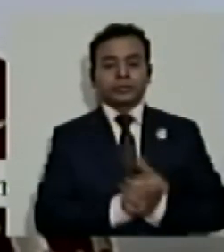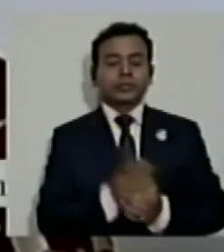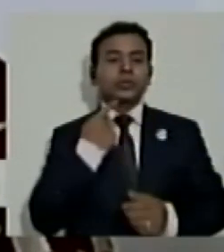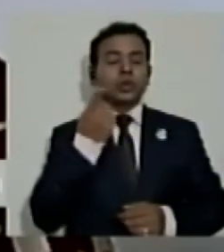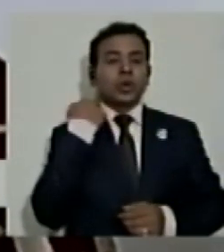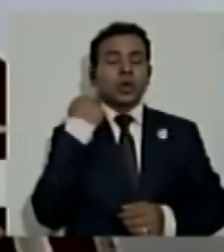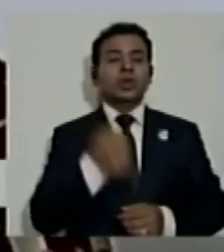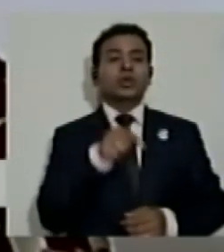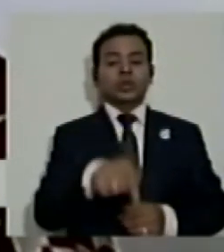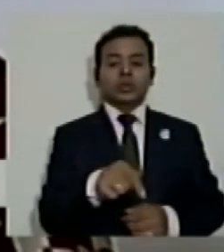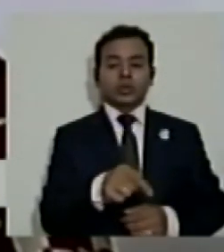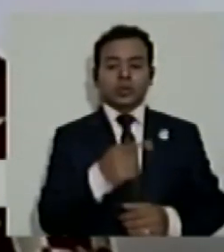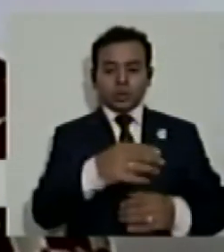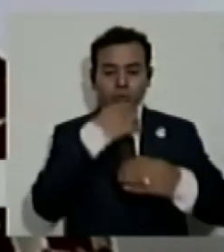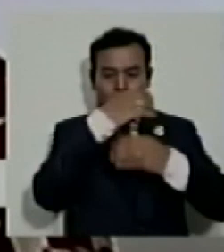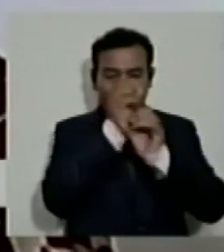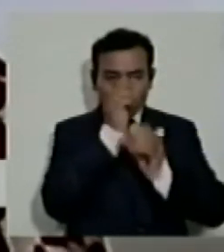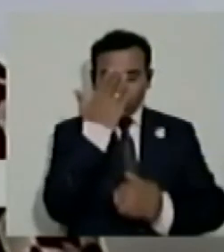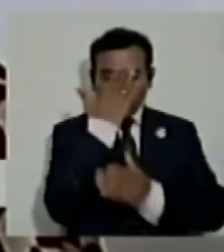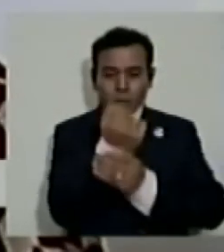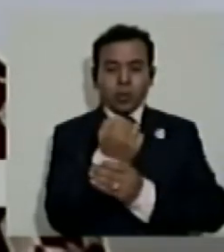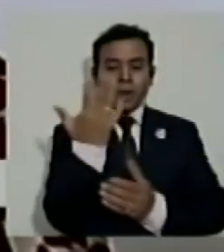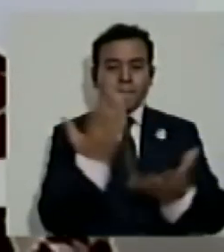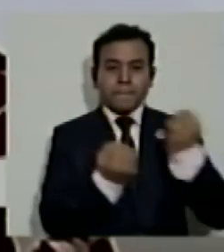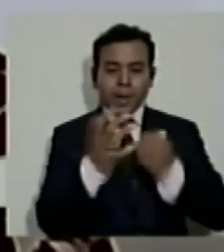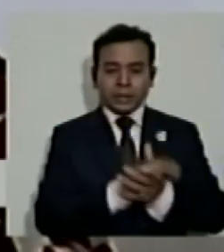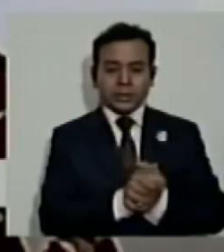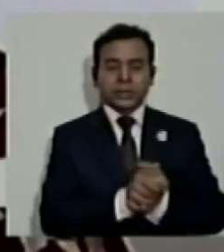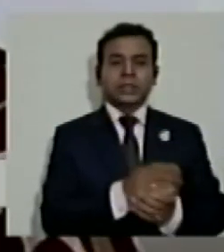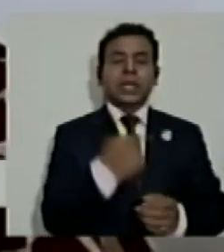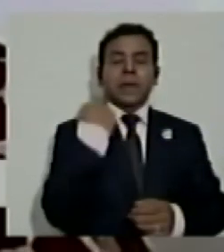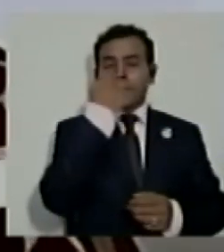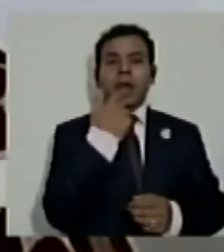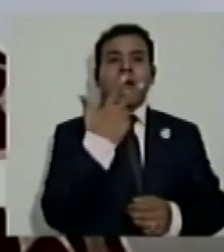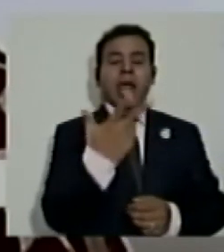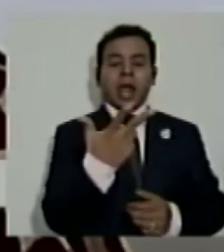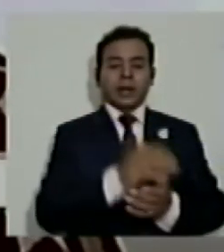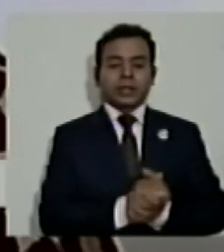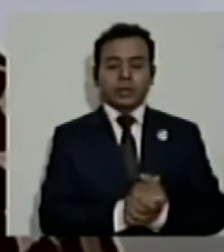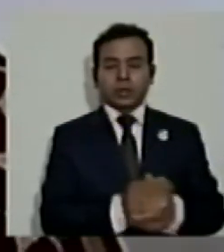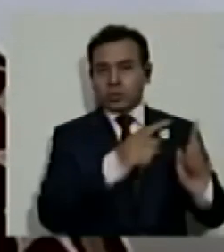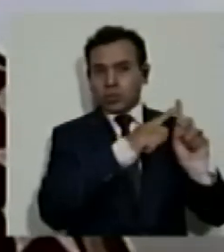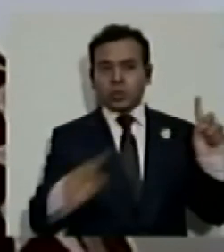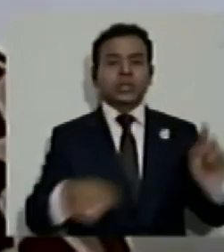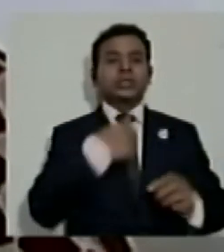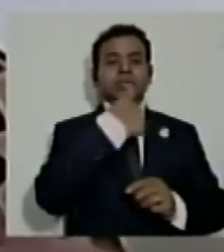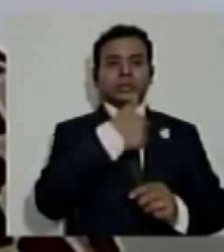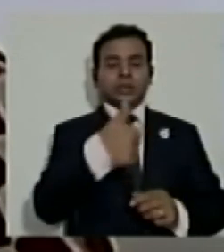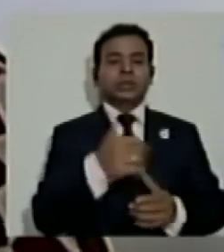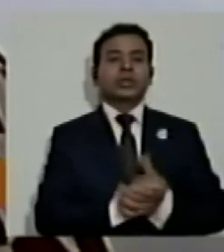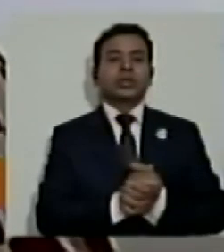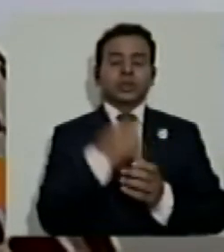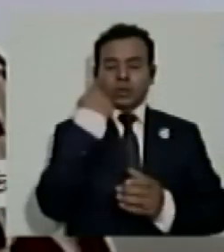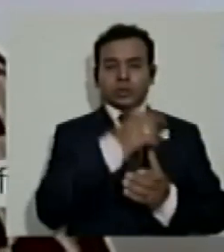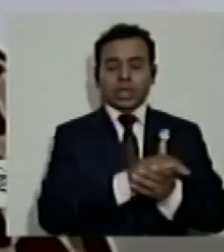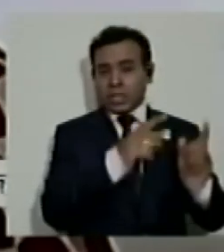ব্যক্তির সংখ্যা 8, সর্বমোট 66 জন। এ যাবৎকালে আমাদের সর্বমোট যে 2144 জন